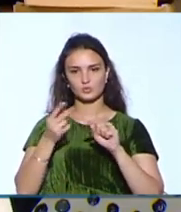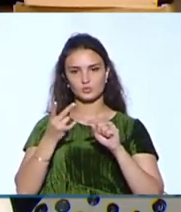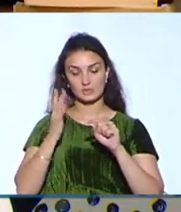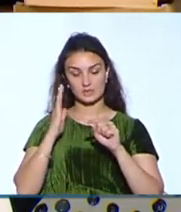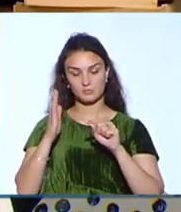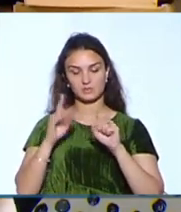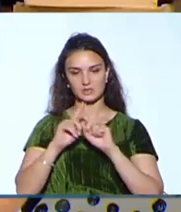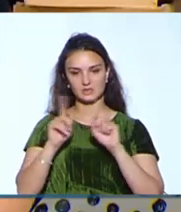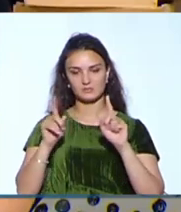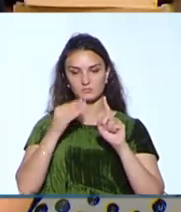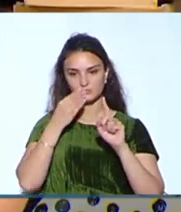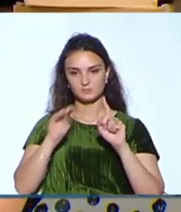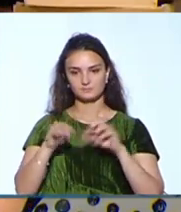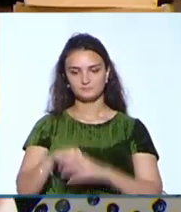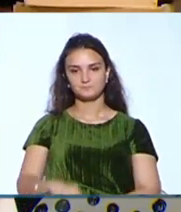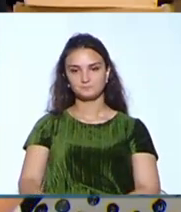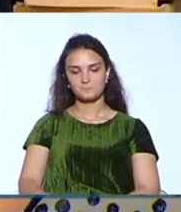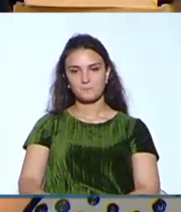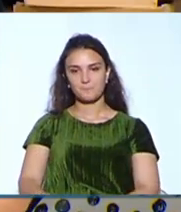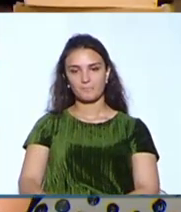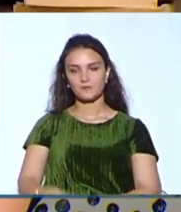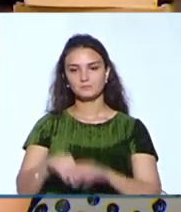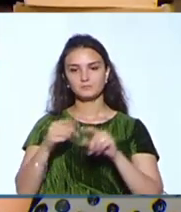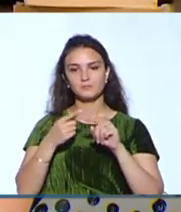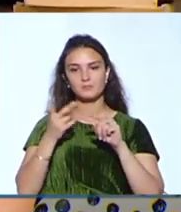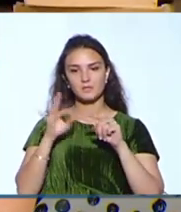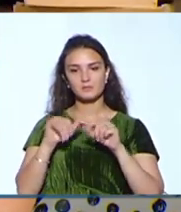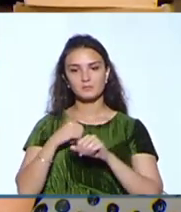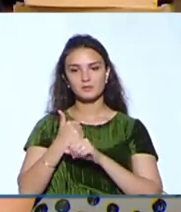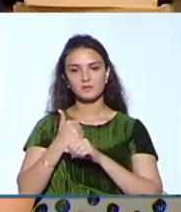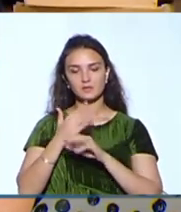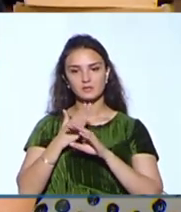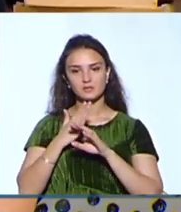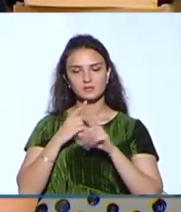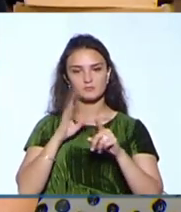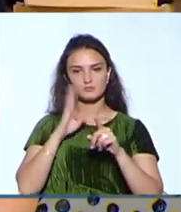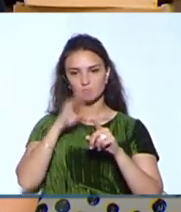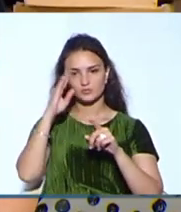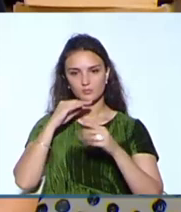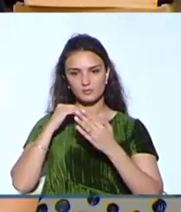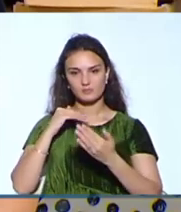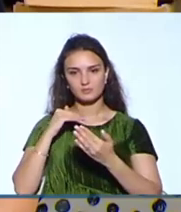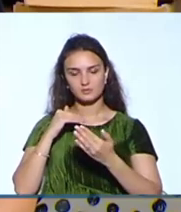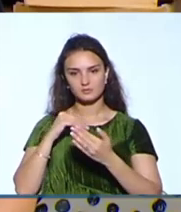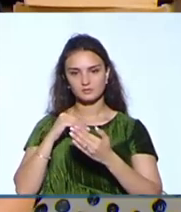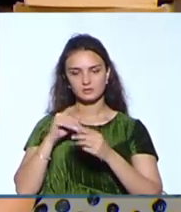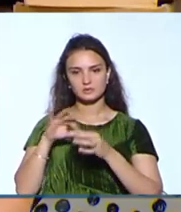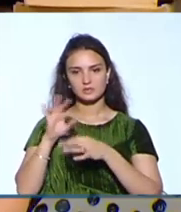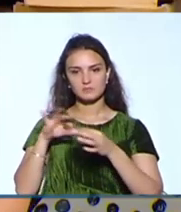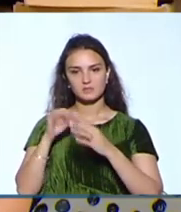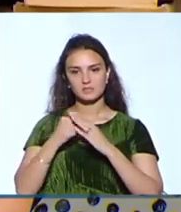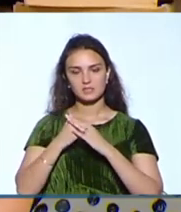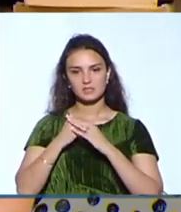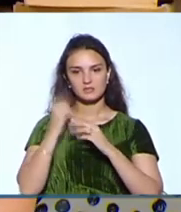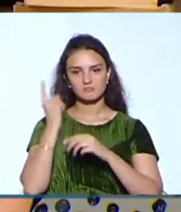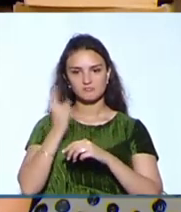იქნებოდა იდეალური. საქმე იმაში გახლავთ, რომ აქ მთავარი არის მშობლის ზედმეტი